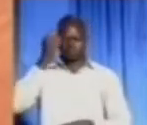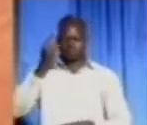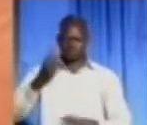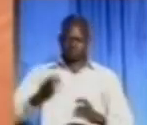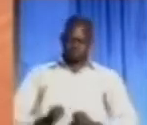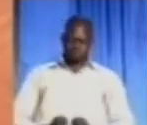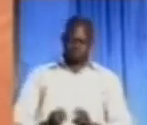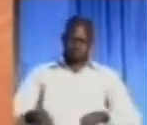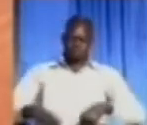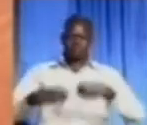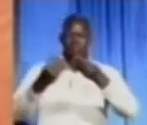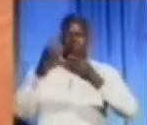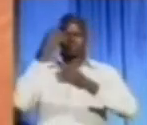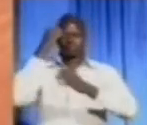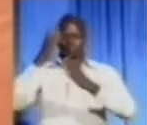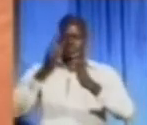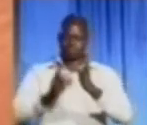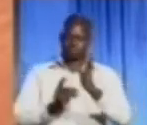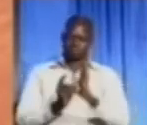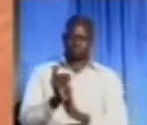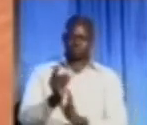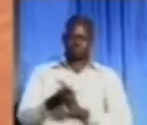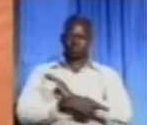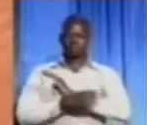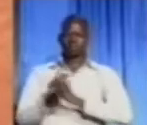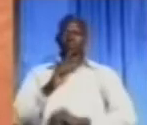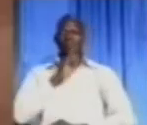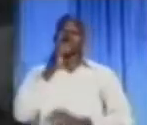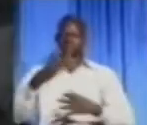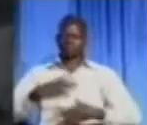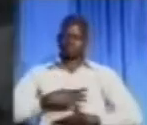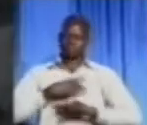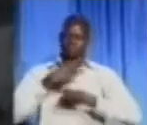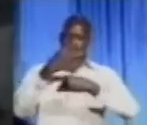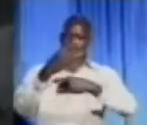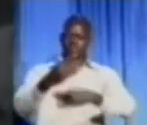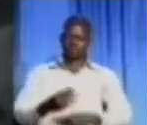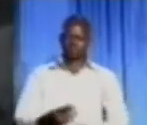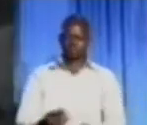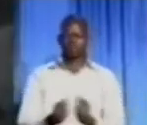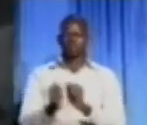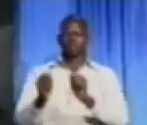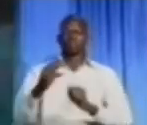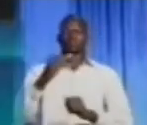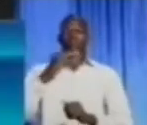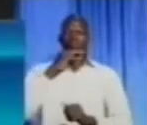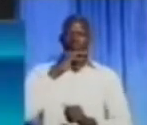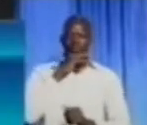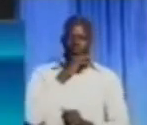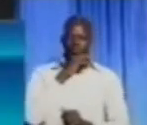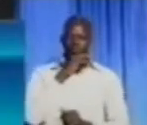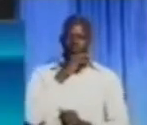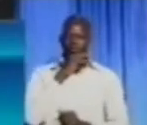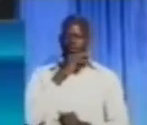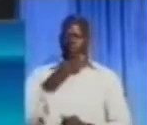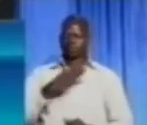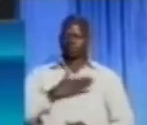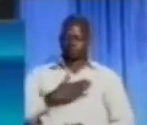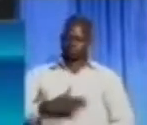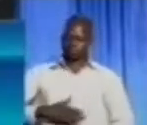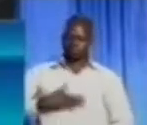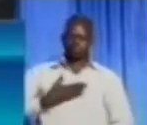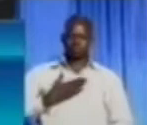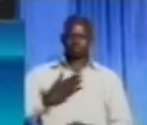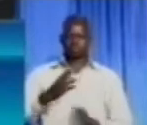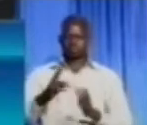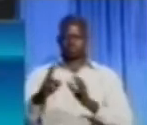efforts consentis pour le désenclavement de la région sont appréciables. Sans mentir, ma satisfaction traduit